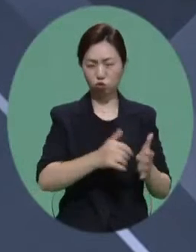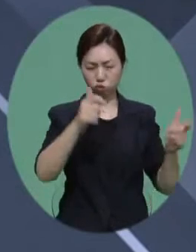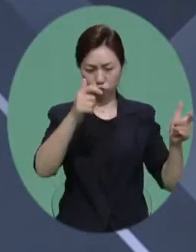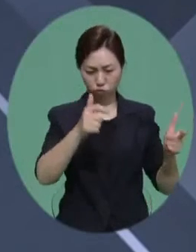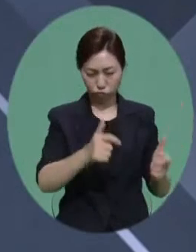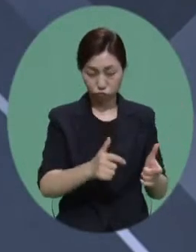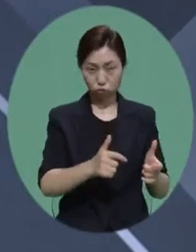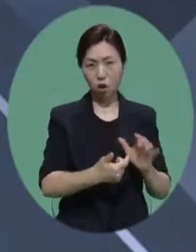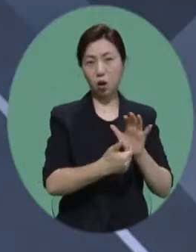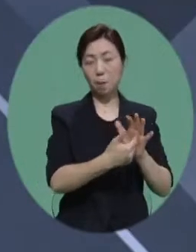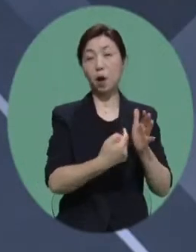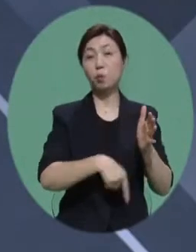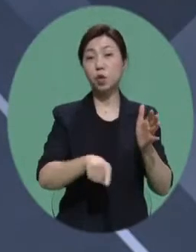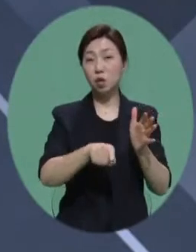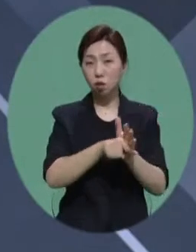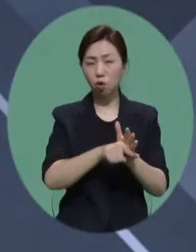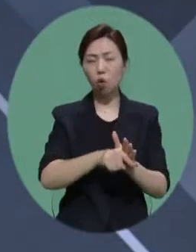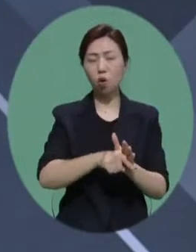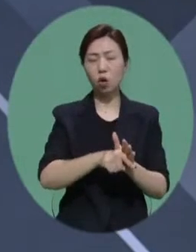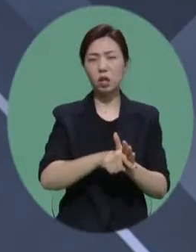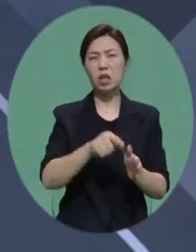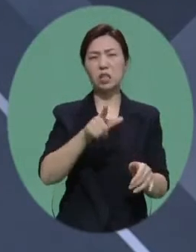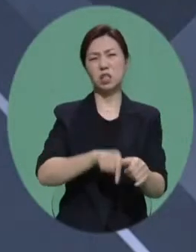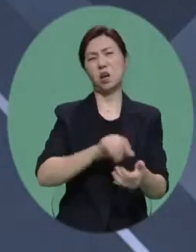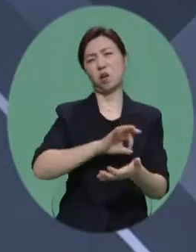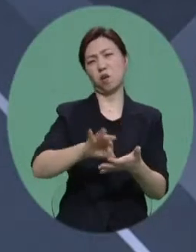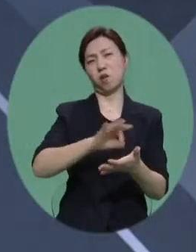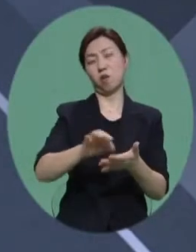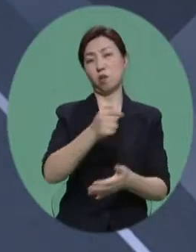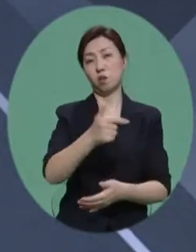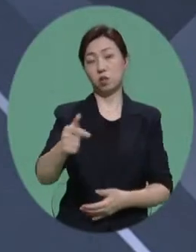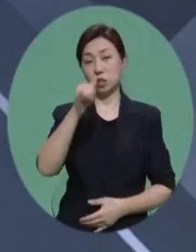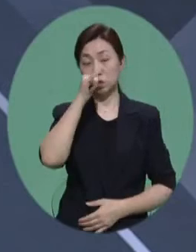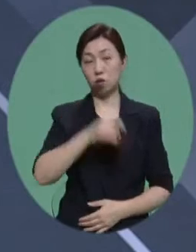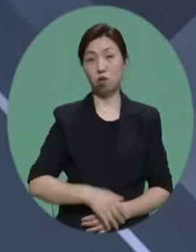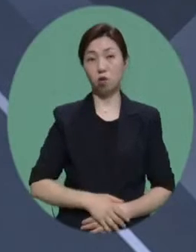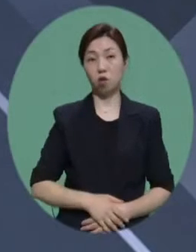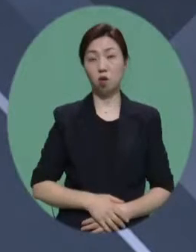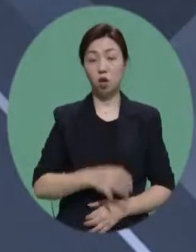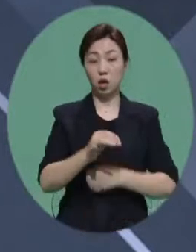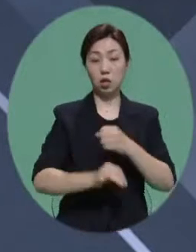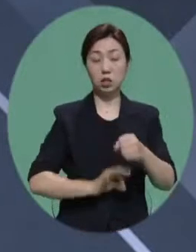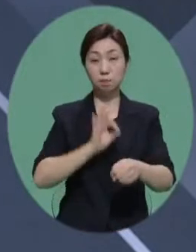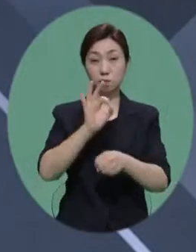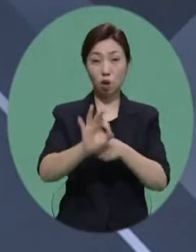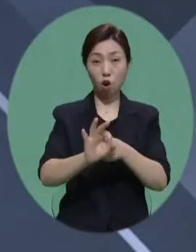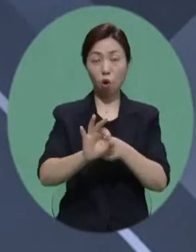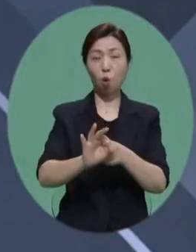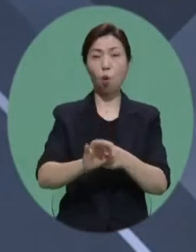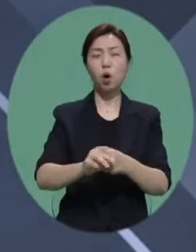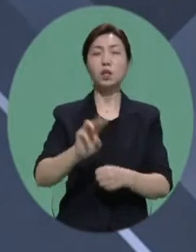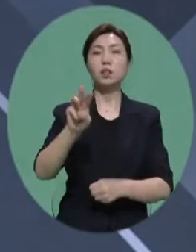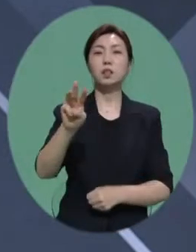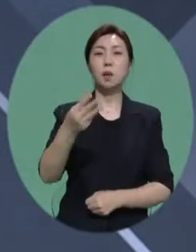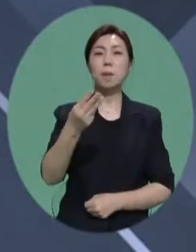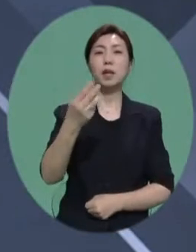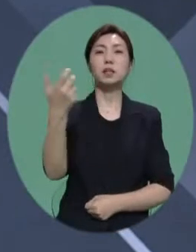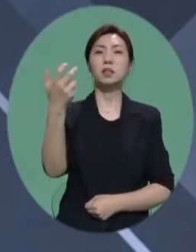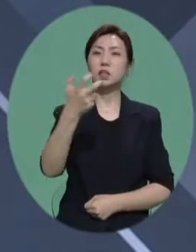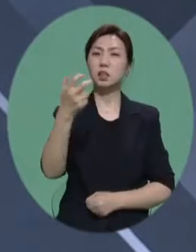걸립니다 정부에서 15년 동안의 돈두 뭐 1 370 가량을 썼고 네 일단은